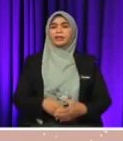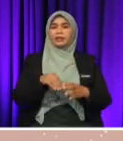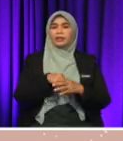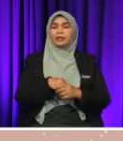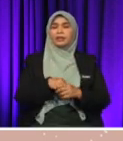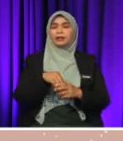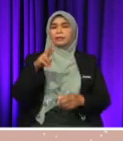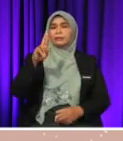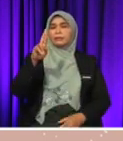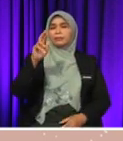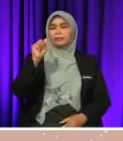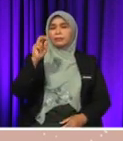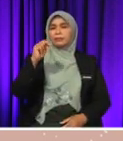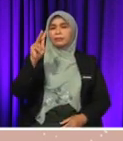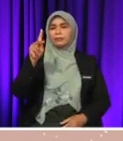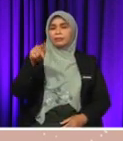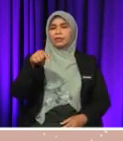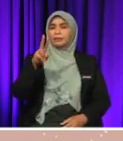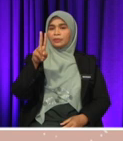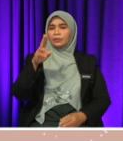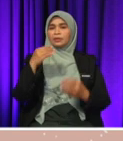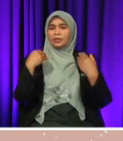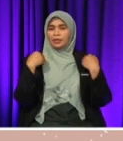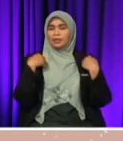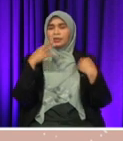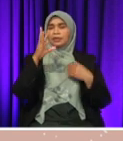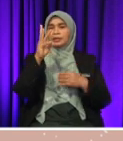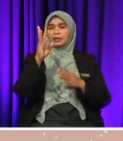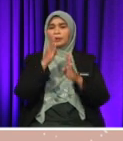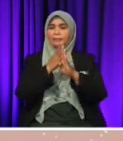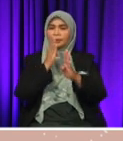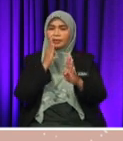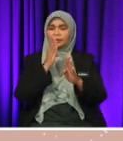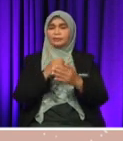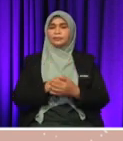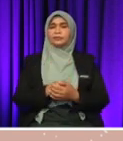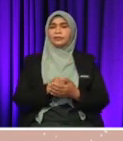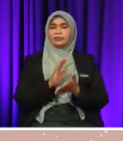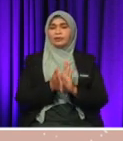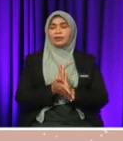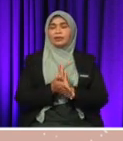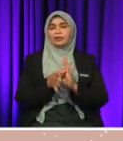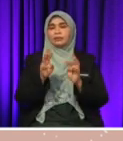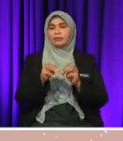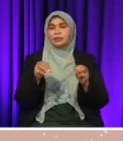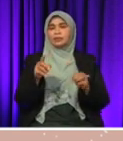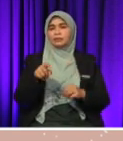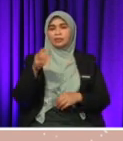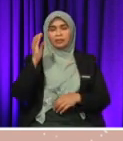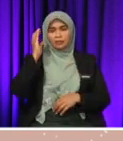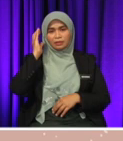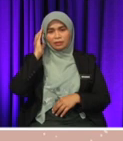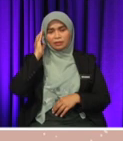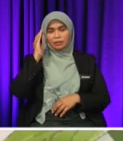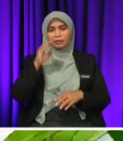rangka kedua kita ada 6 baris Nah jadi murid-murid semua pengetahuan Bagaimana untuk kita